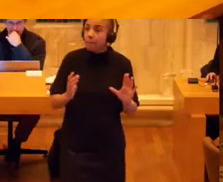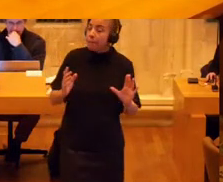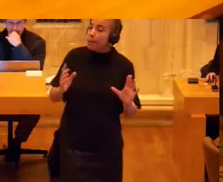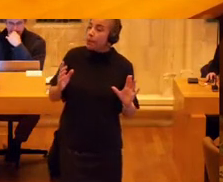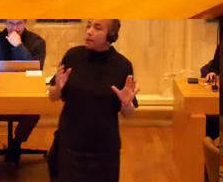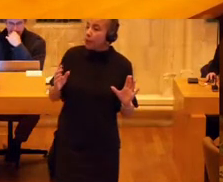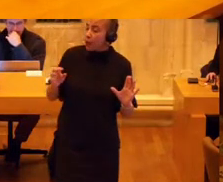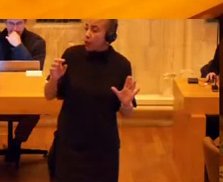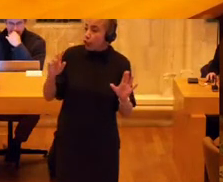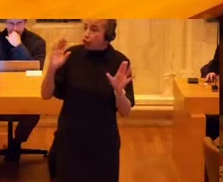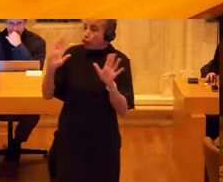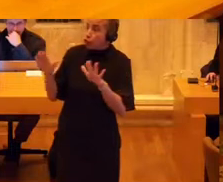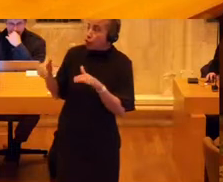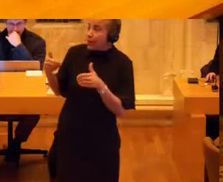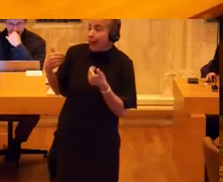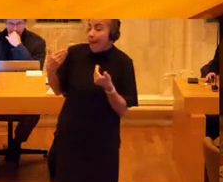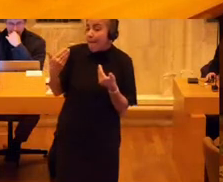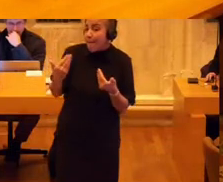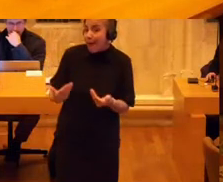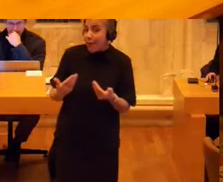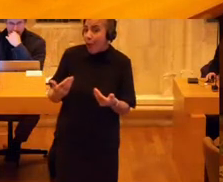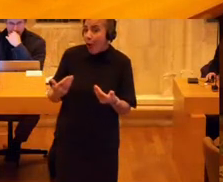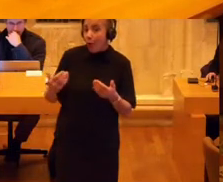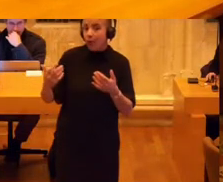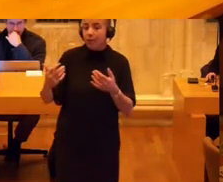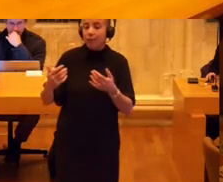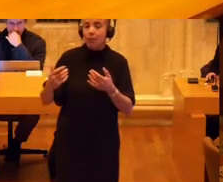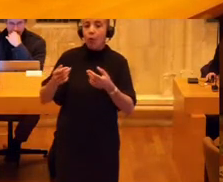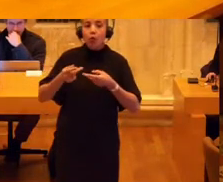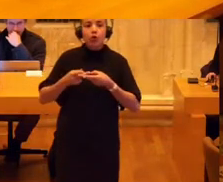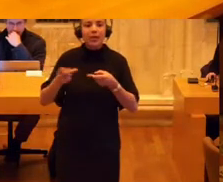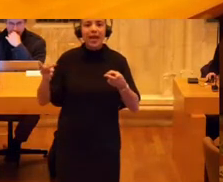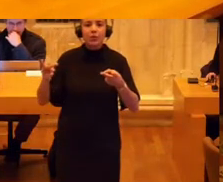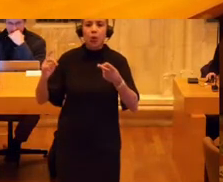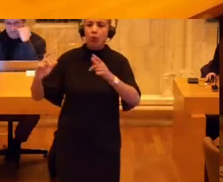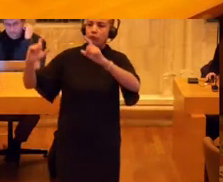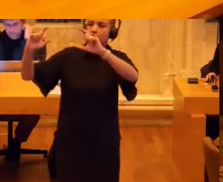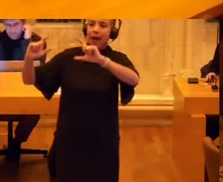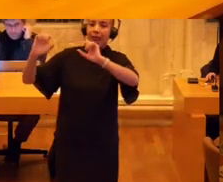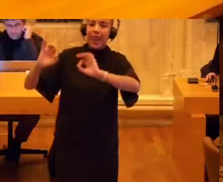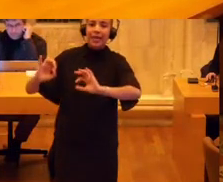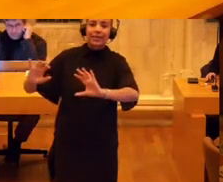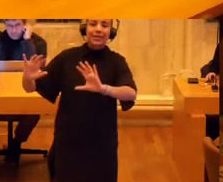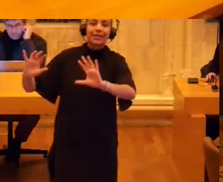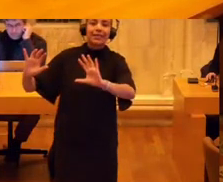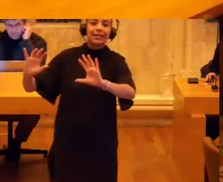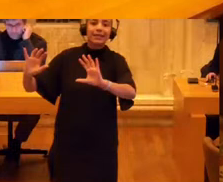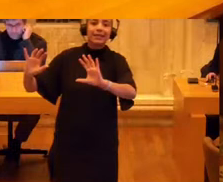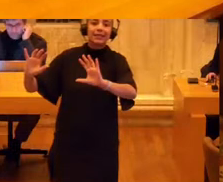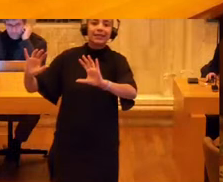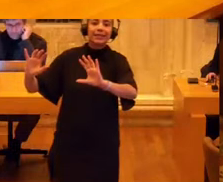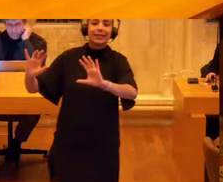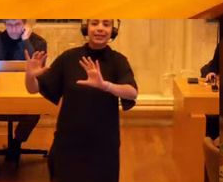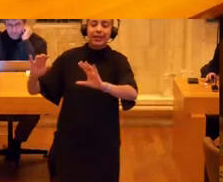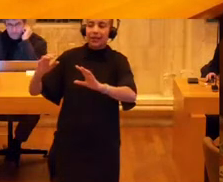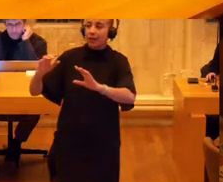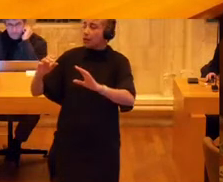les enseignes allumées n'est pas respectée, effectivement. Et comment comptez-vous faire respecter cette